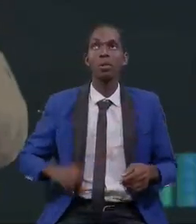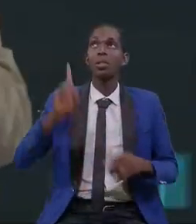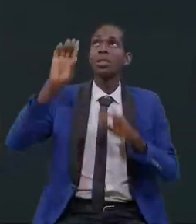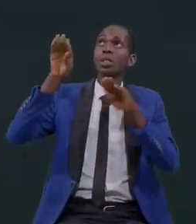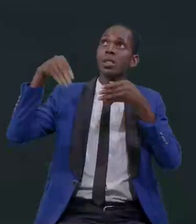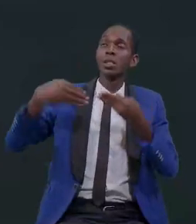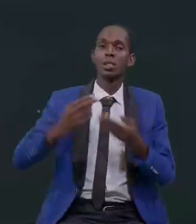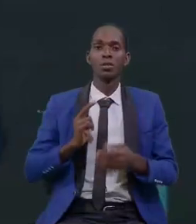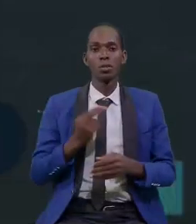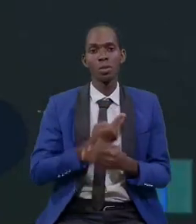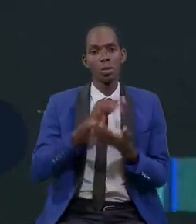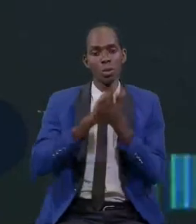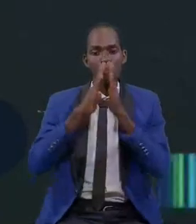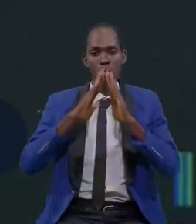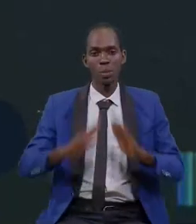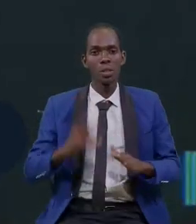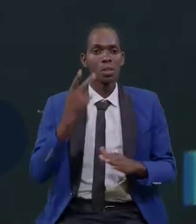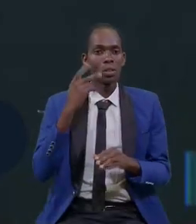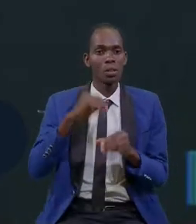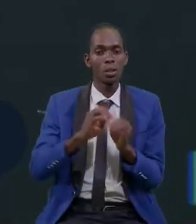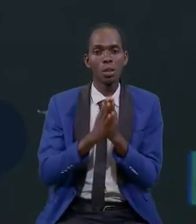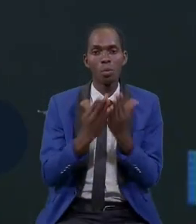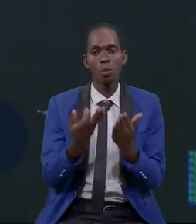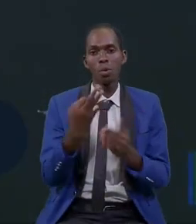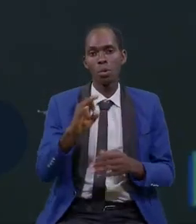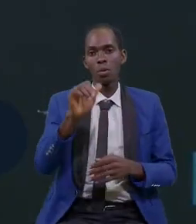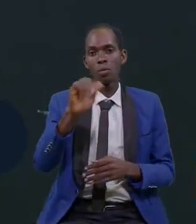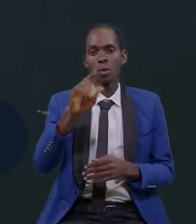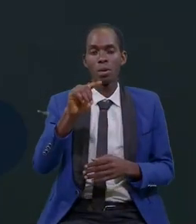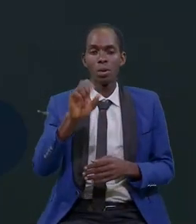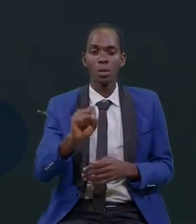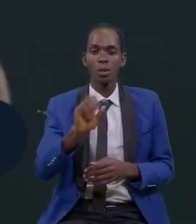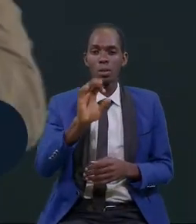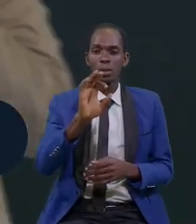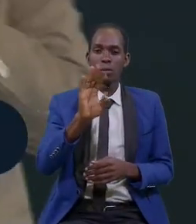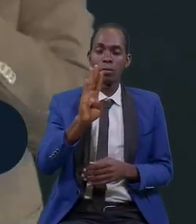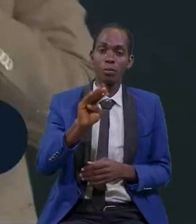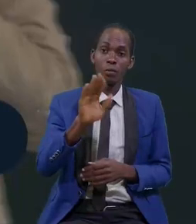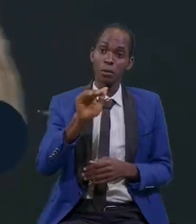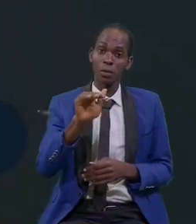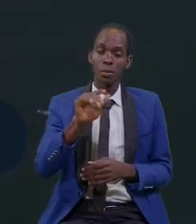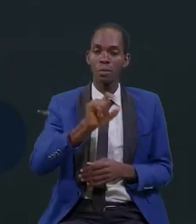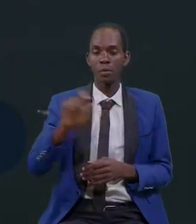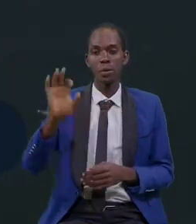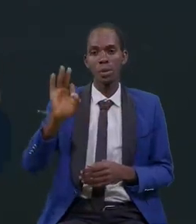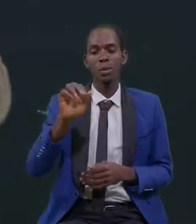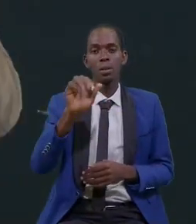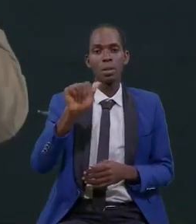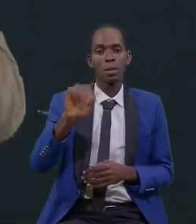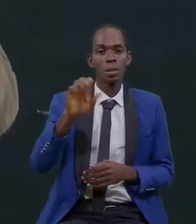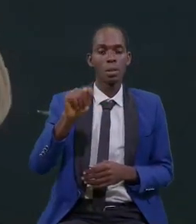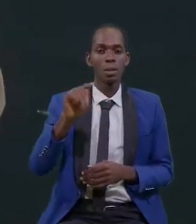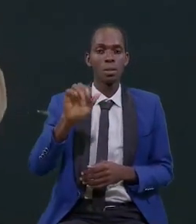la paix. Voyons Actes chapitre 15, verset 9. Actes 15, 9.